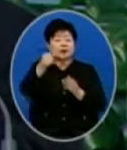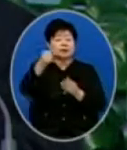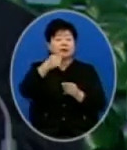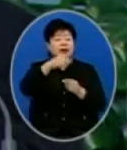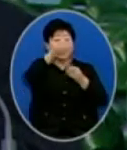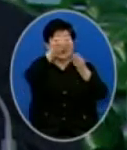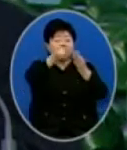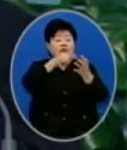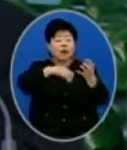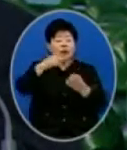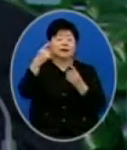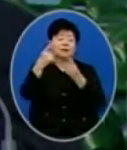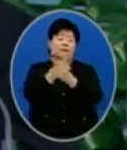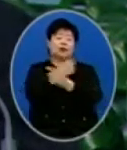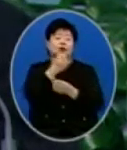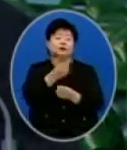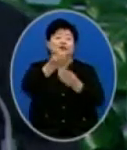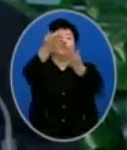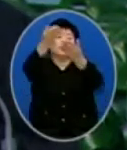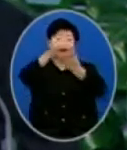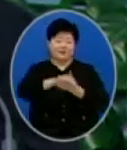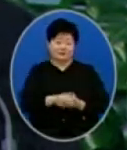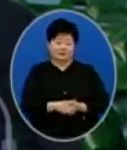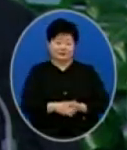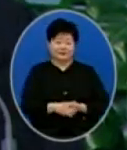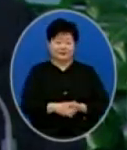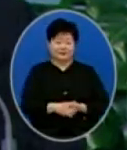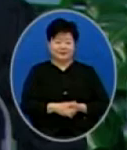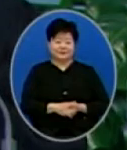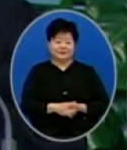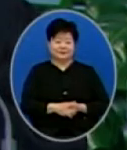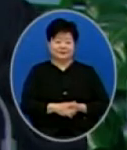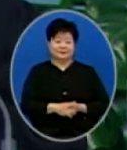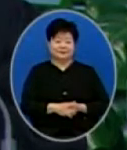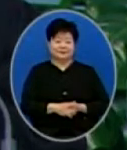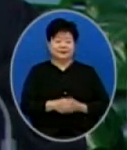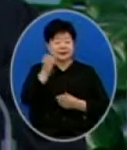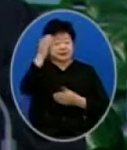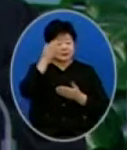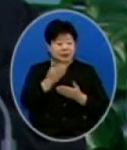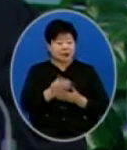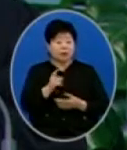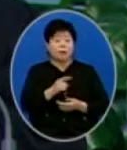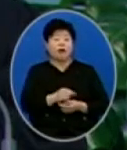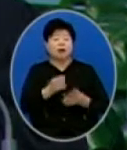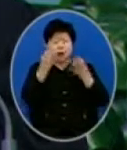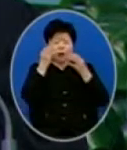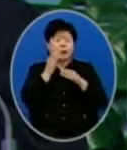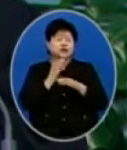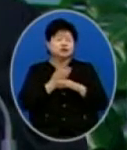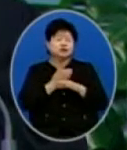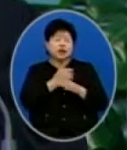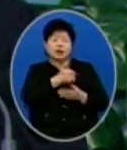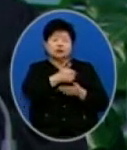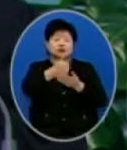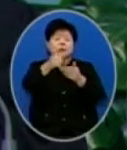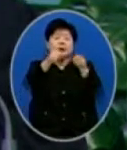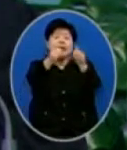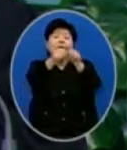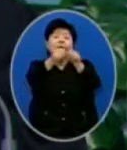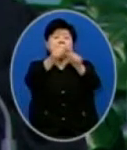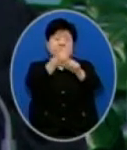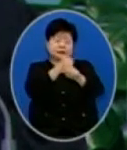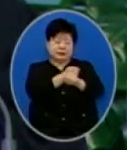나가면 환란이 변하여 축복이 될 것입니다 우리가 잊지 말아야 될 것은이 고난 중에 우리 주님이 함께